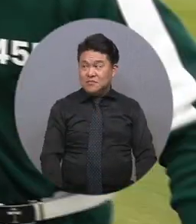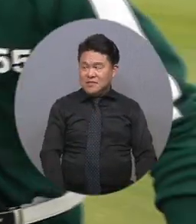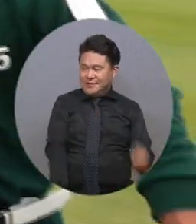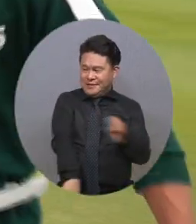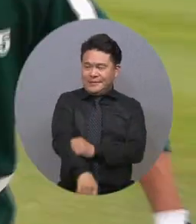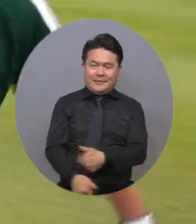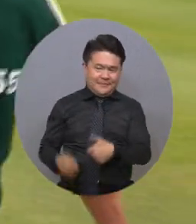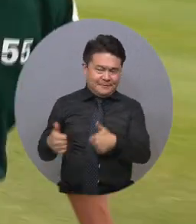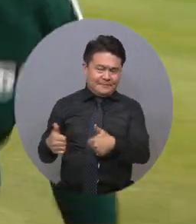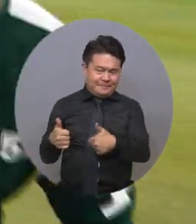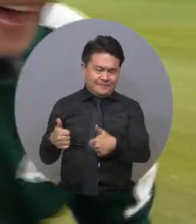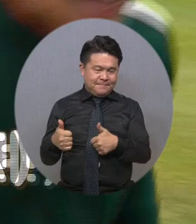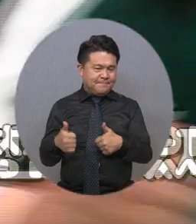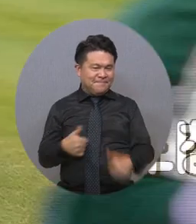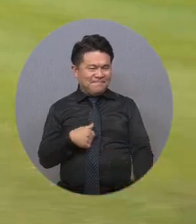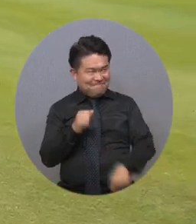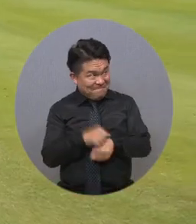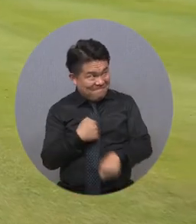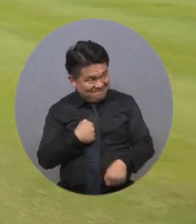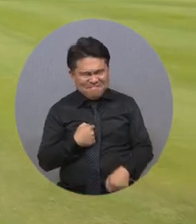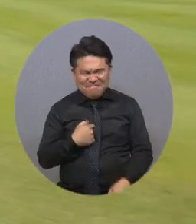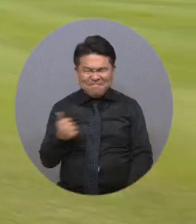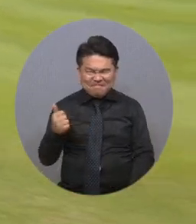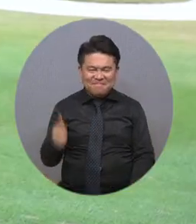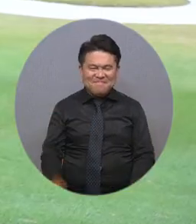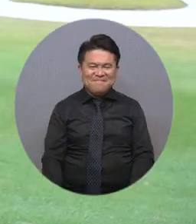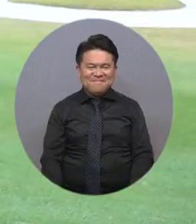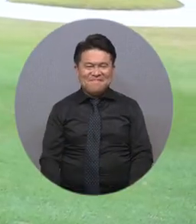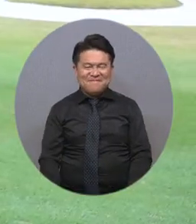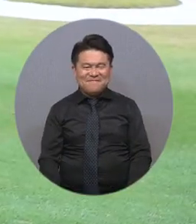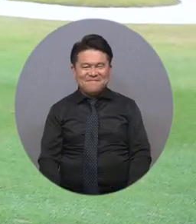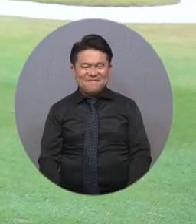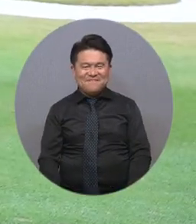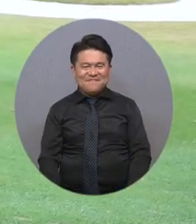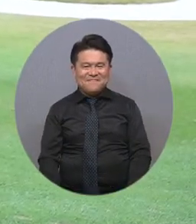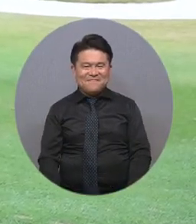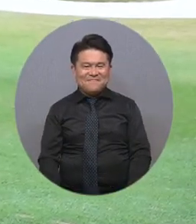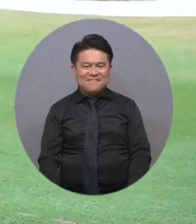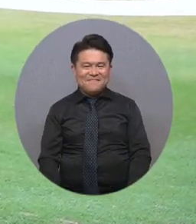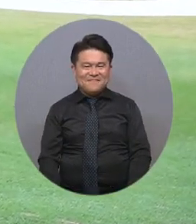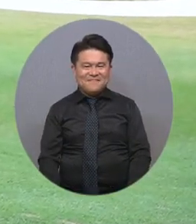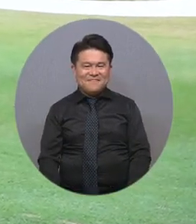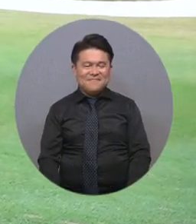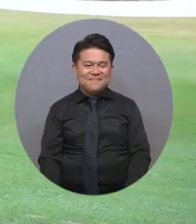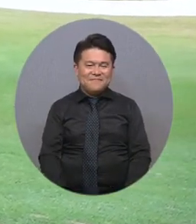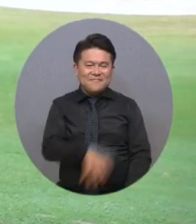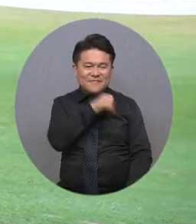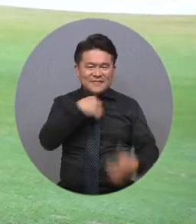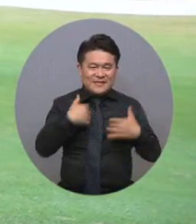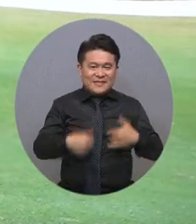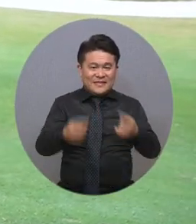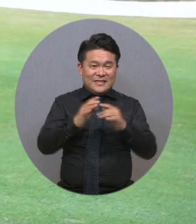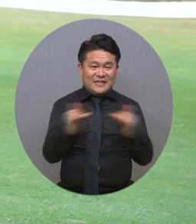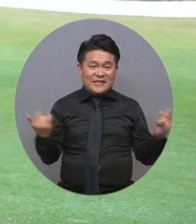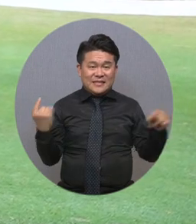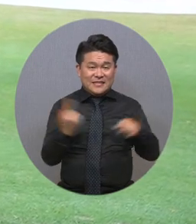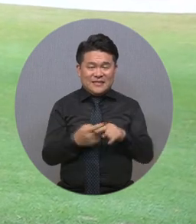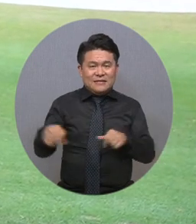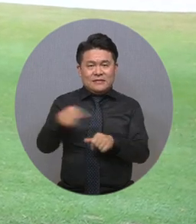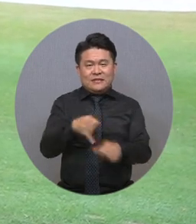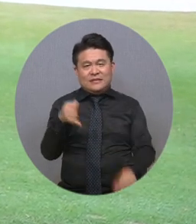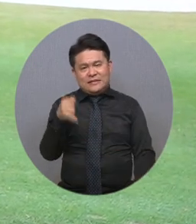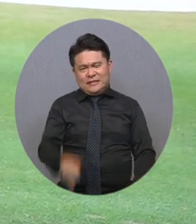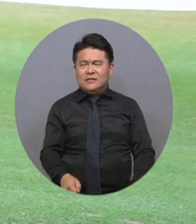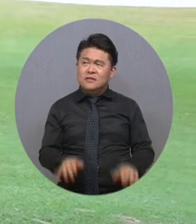잘 찾았지 잘 찾았다 아싸! 뭐하고 있나 했네 진짜 오징어 게임 나온 참가자들처럼 너무 열악한 것 같아요